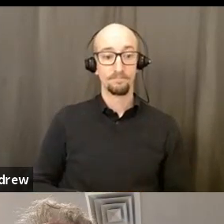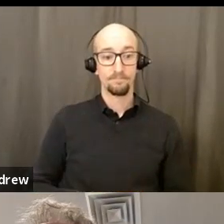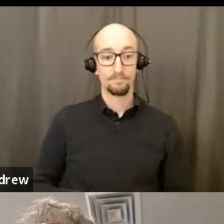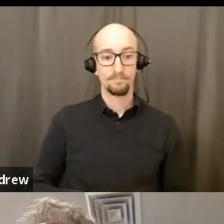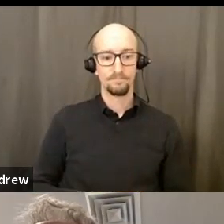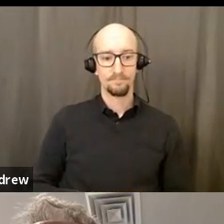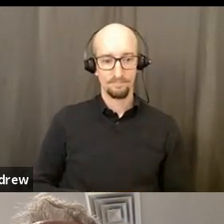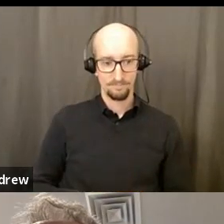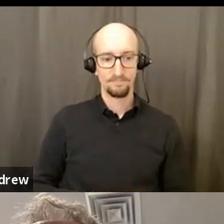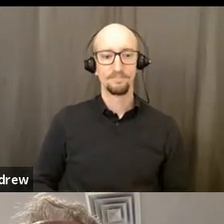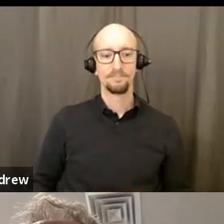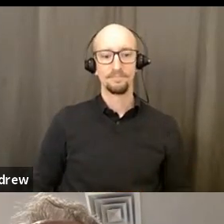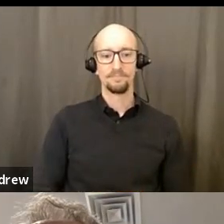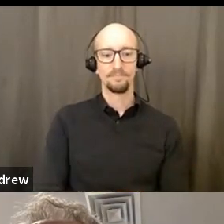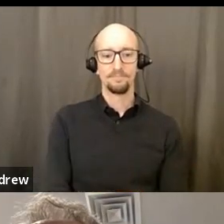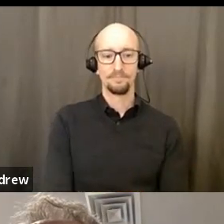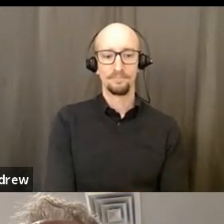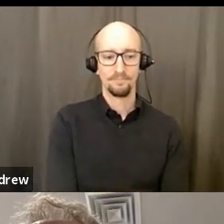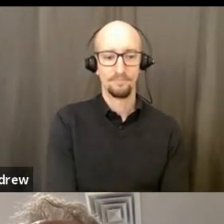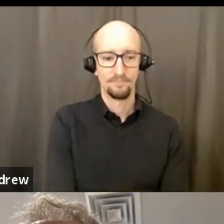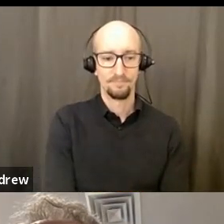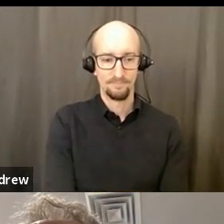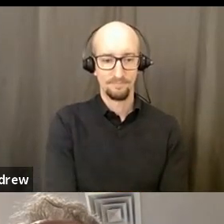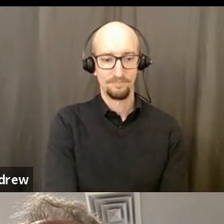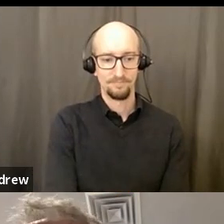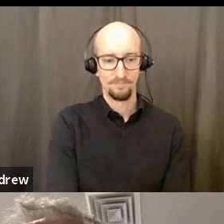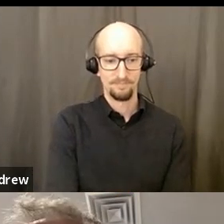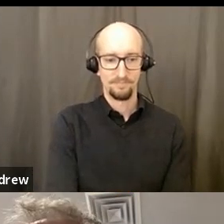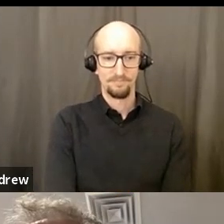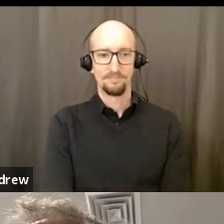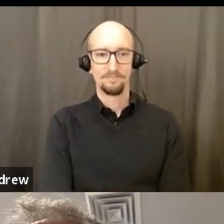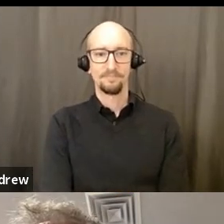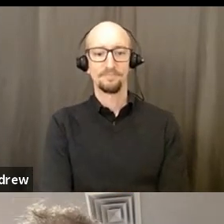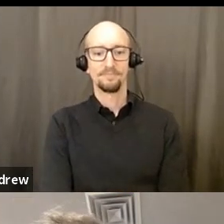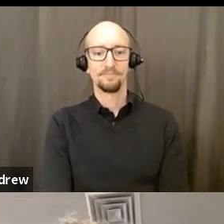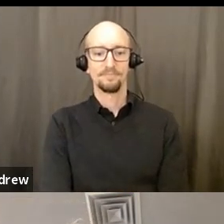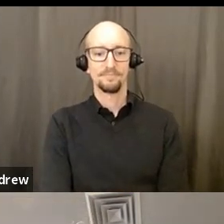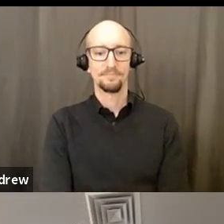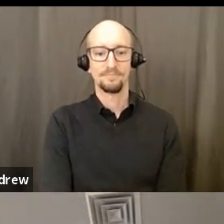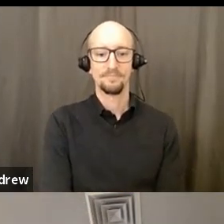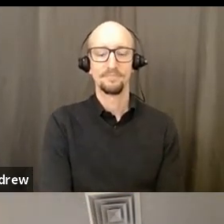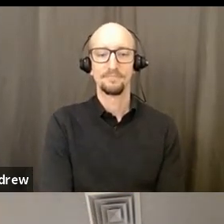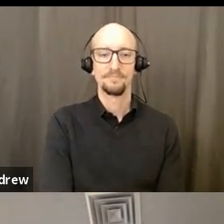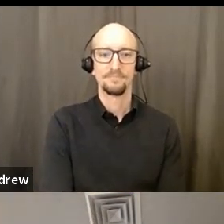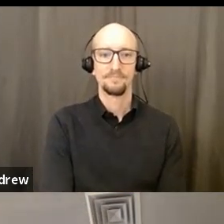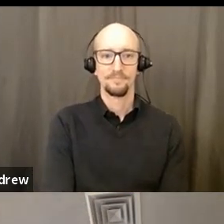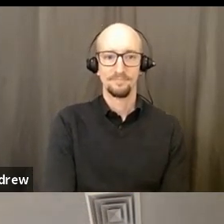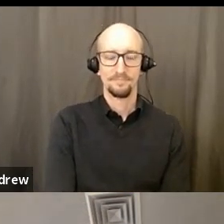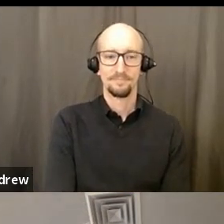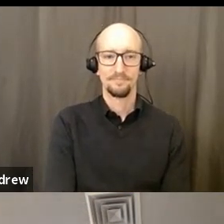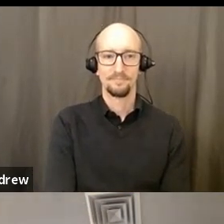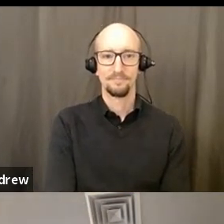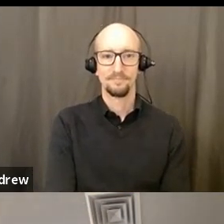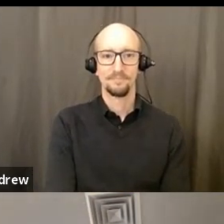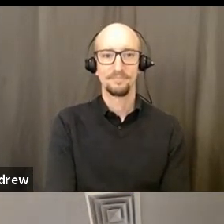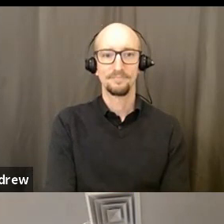Good evening, everyone. My name is V. I will be your Vietnamese interpreter for tonight. Kính chào quý vị, tôi tên là Vi. Tôi sẽ là thông dịch viên của quý vị